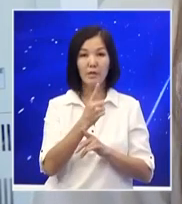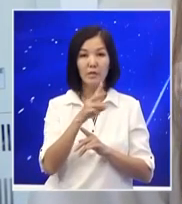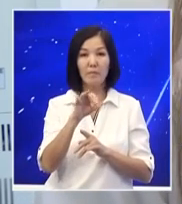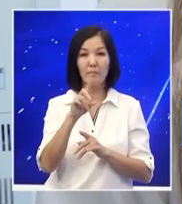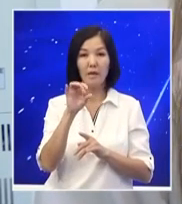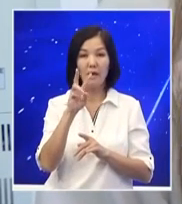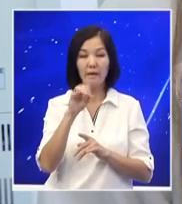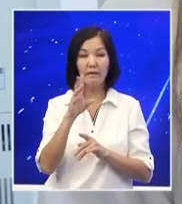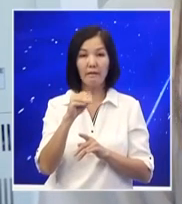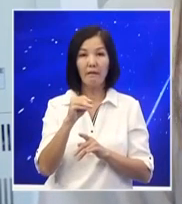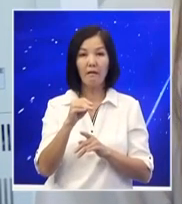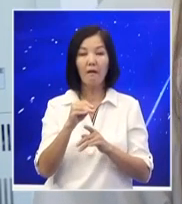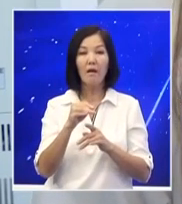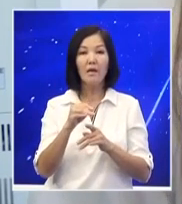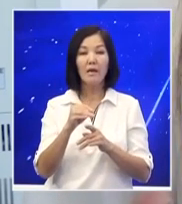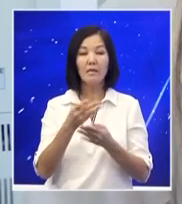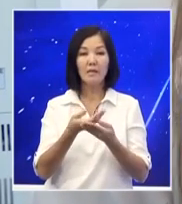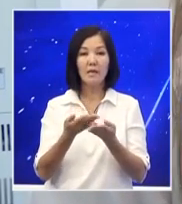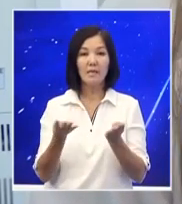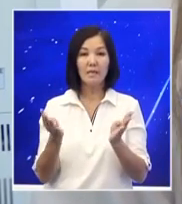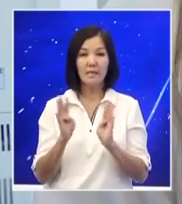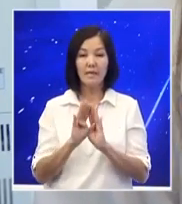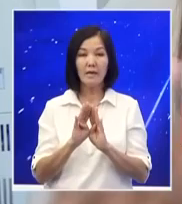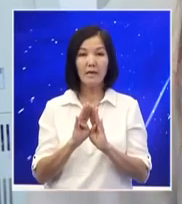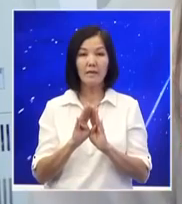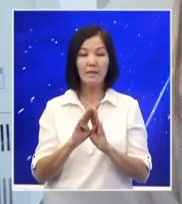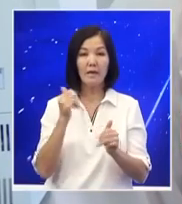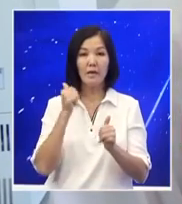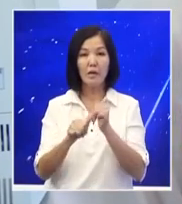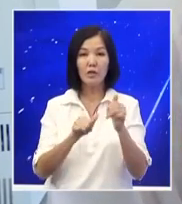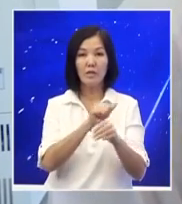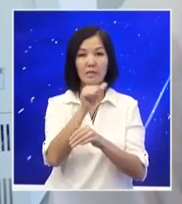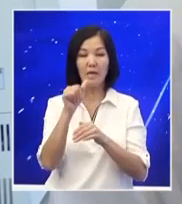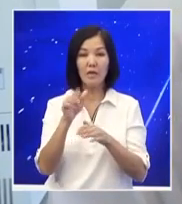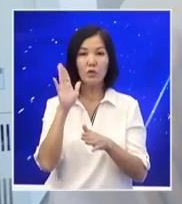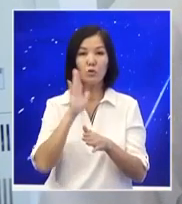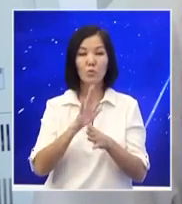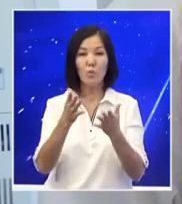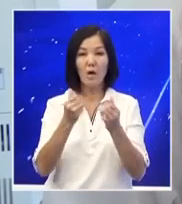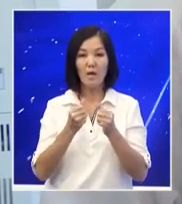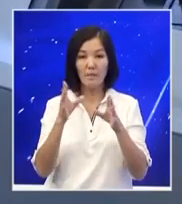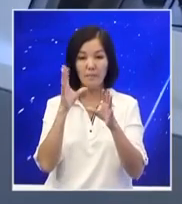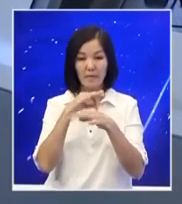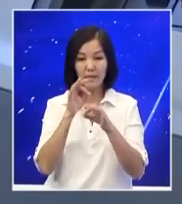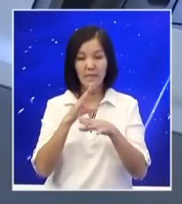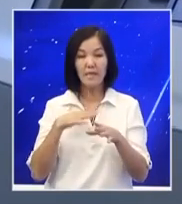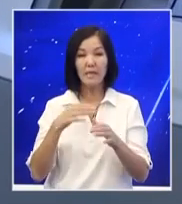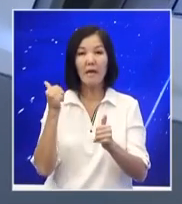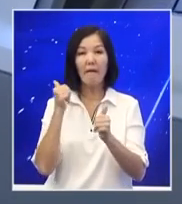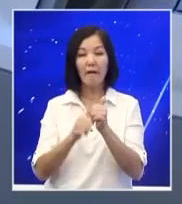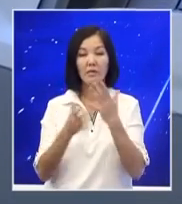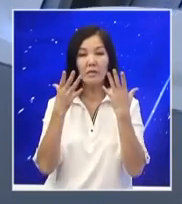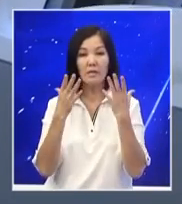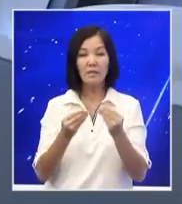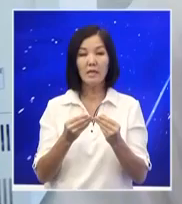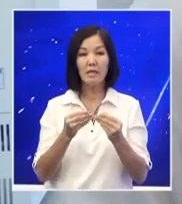Су арнайы ыдысқа жиналады. Одан сағат сайын автоматты түрде судың үлгісі алынып тұрады. Тәулік бойы алынған судың сапасын